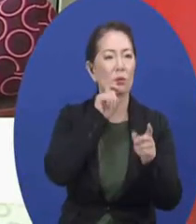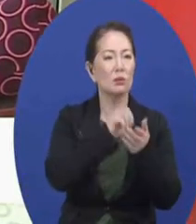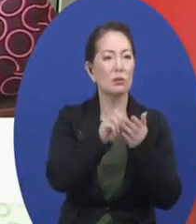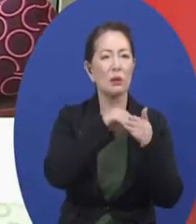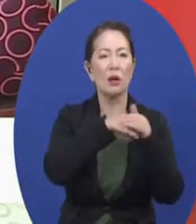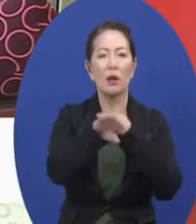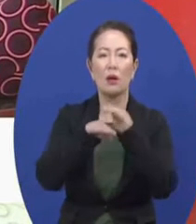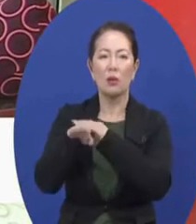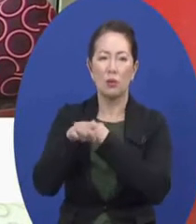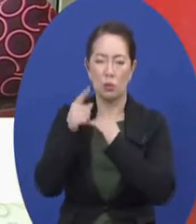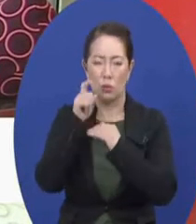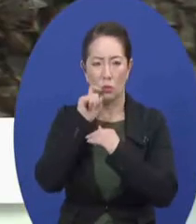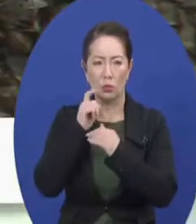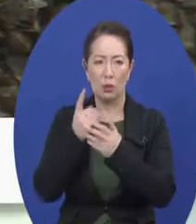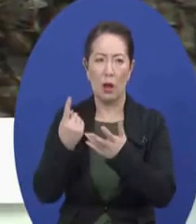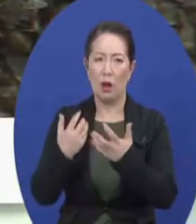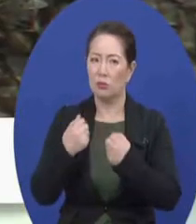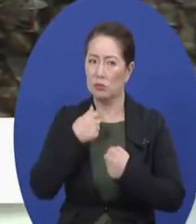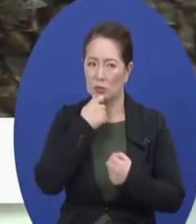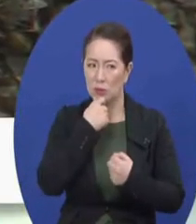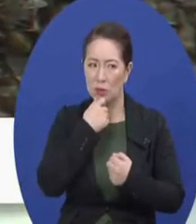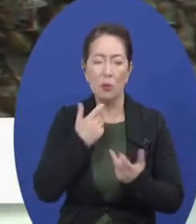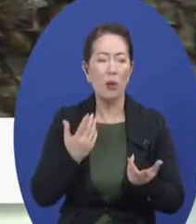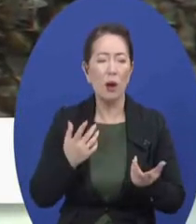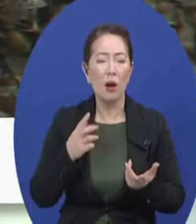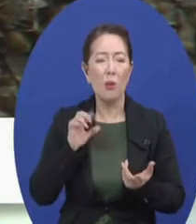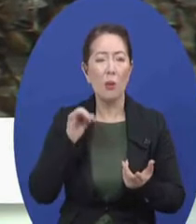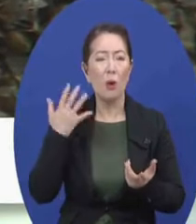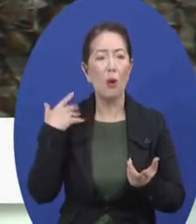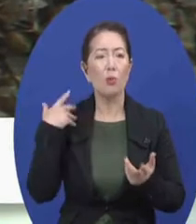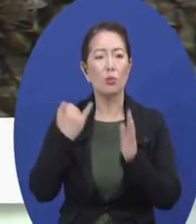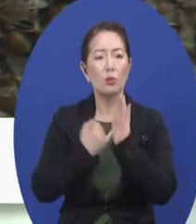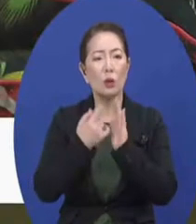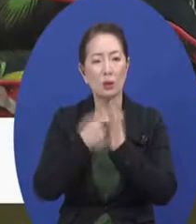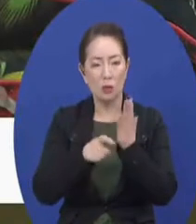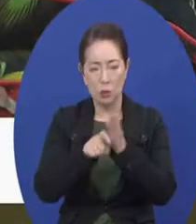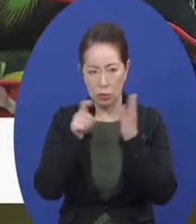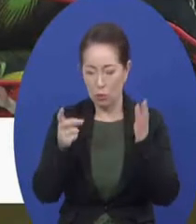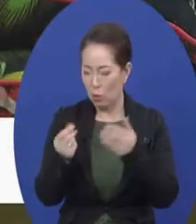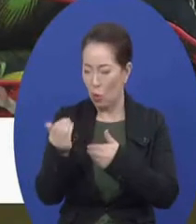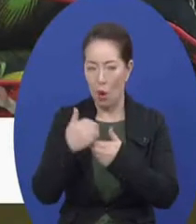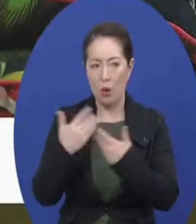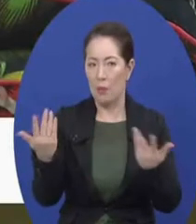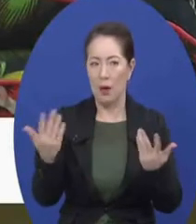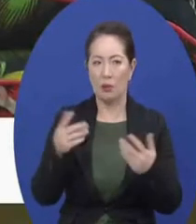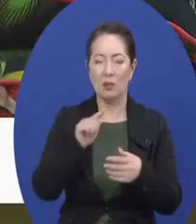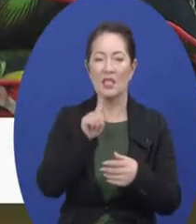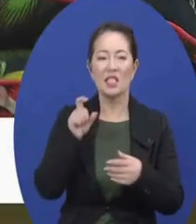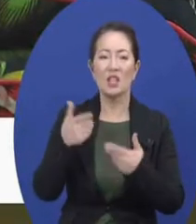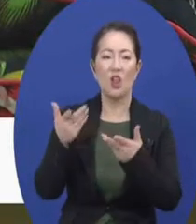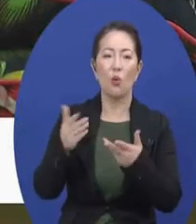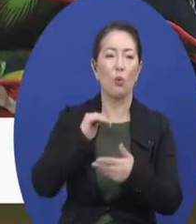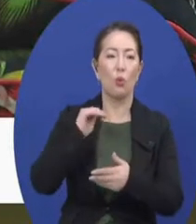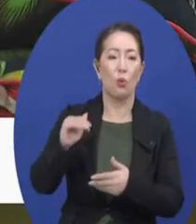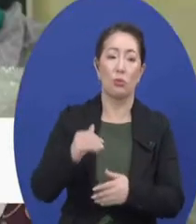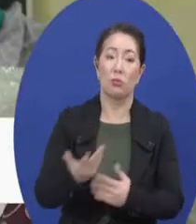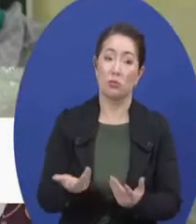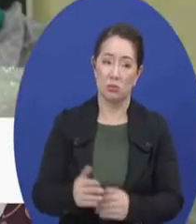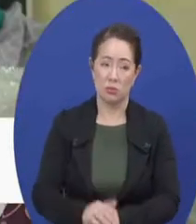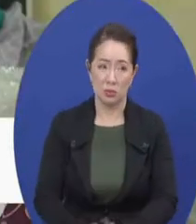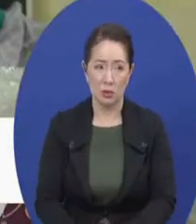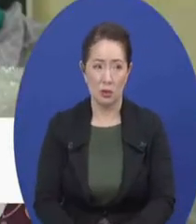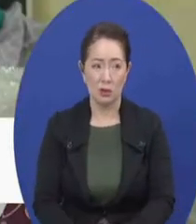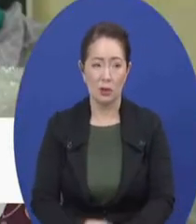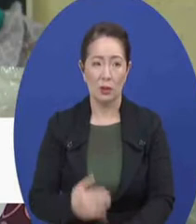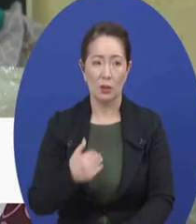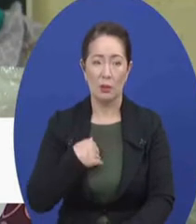хүсэлтээ гаргасан ч авч чадаагүй байна. Учир нь банк сүүлийн 6 сард орлого нь тасалдсан гэдэг шалтгаанаар зээл олгохоос татгалзжээ.